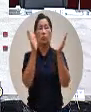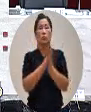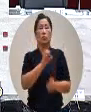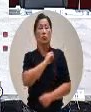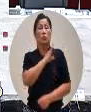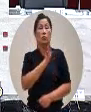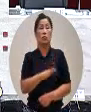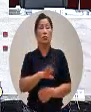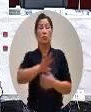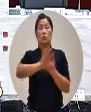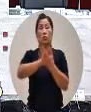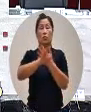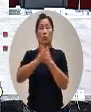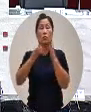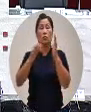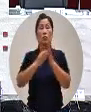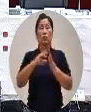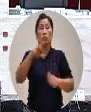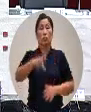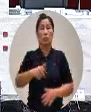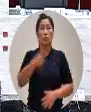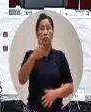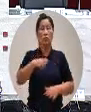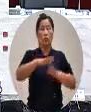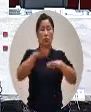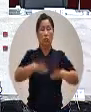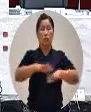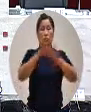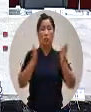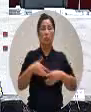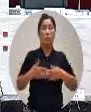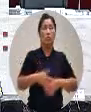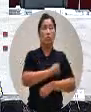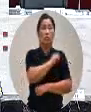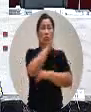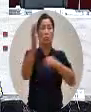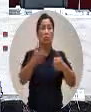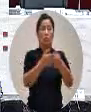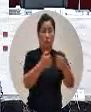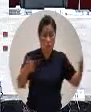各位局處長今天的議程到此結束站會